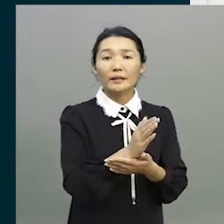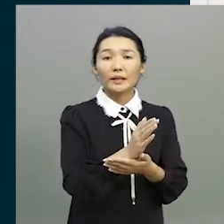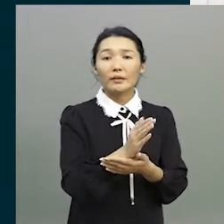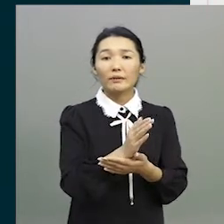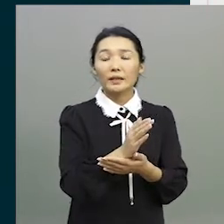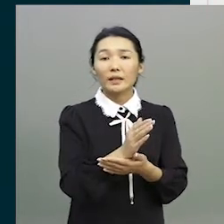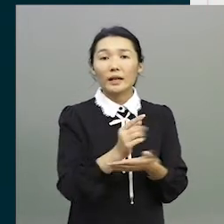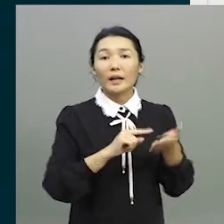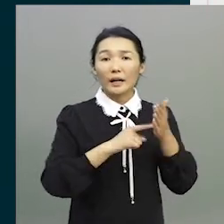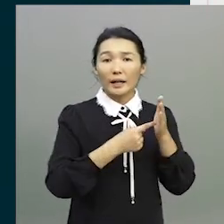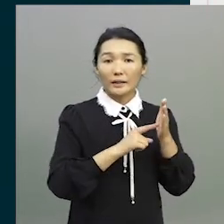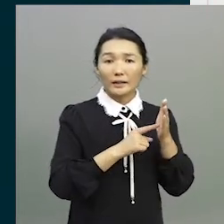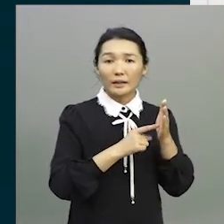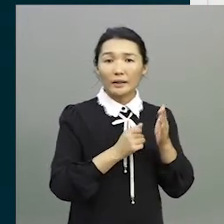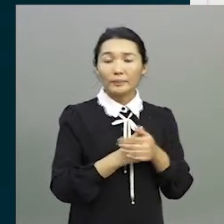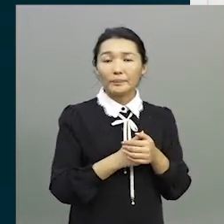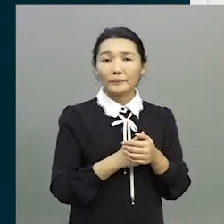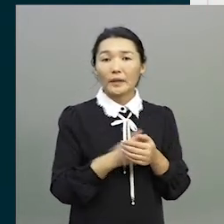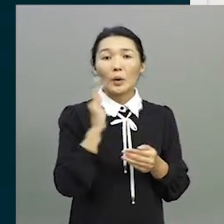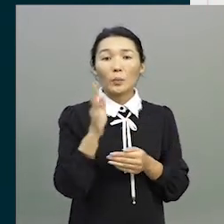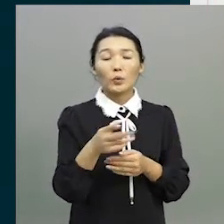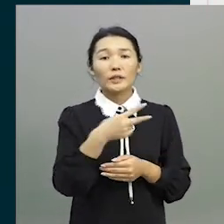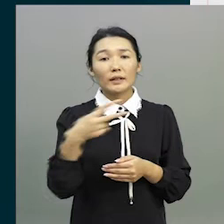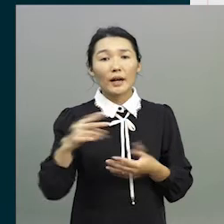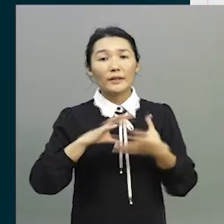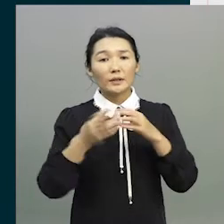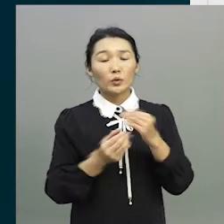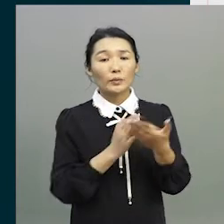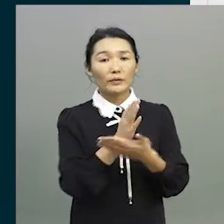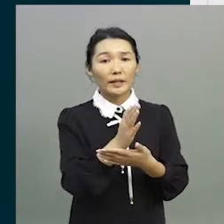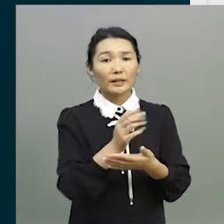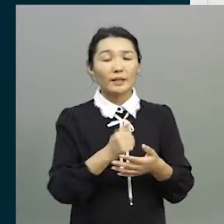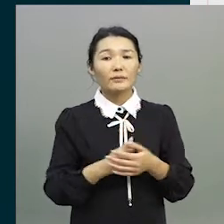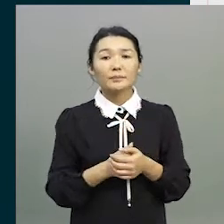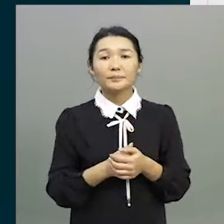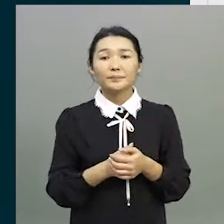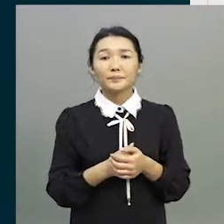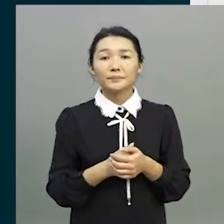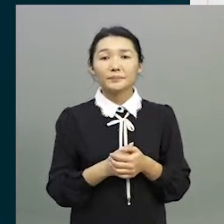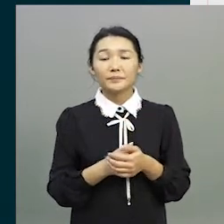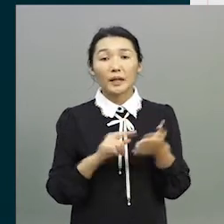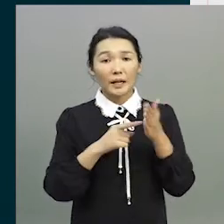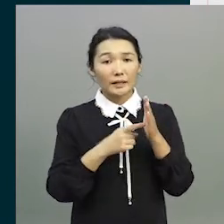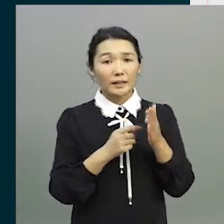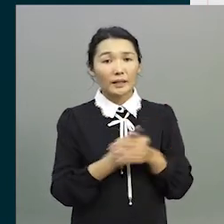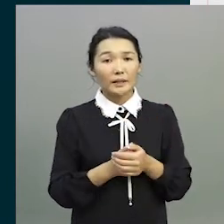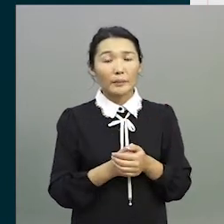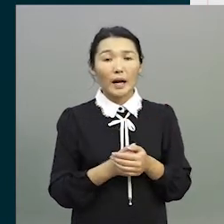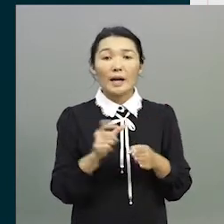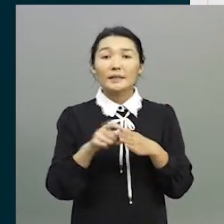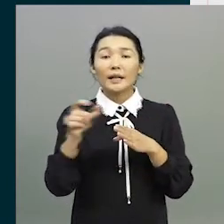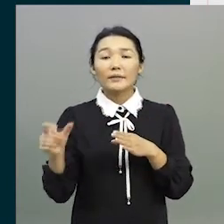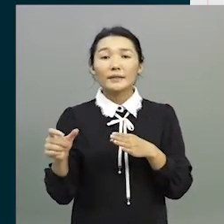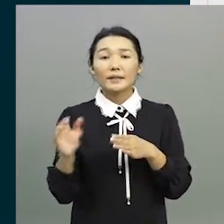координатным будет равен сумме векторов коллег коллинеарны координатным с коэффициентами